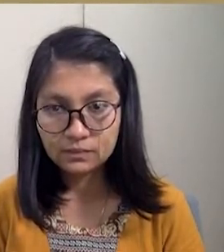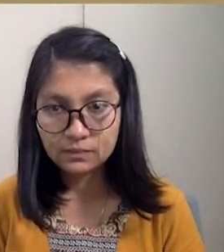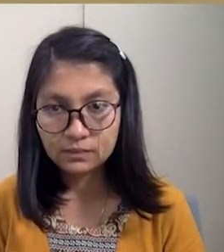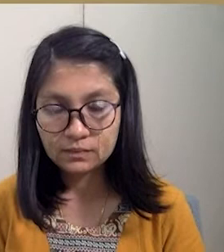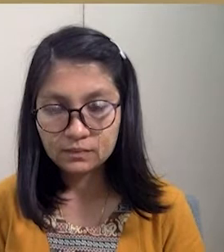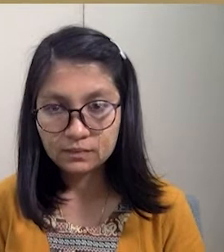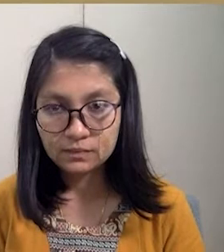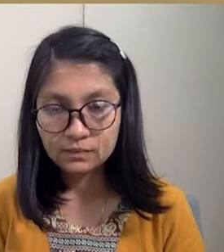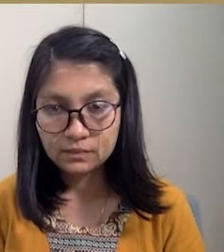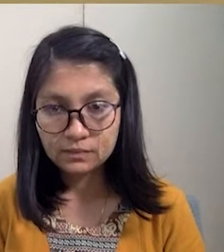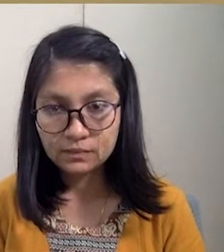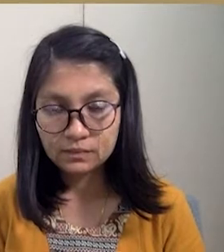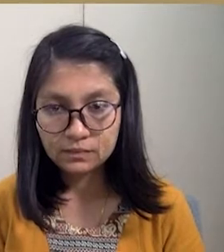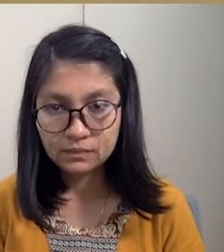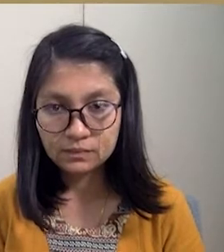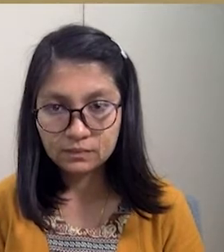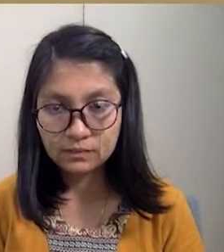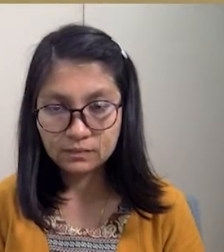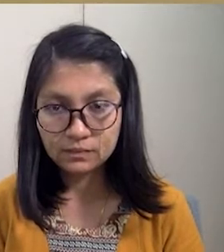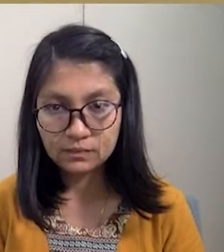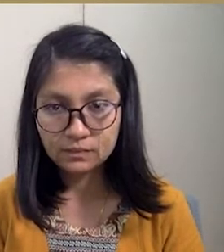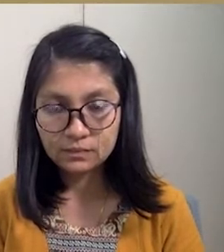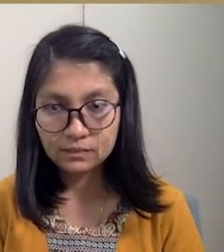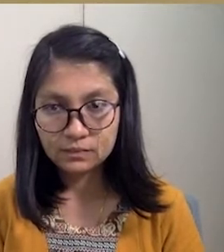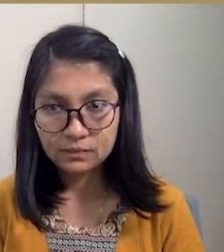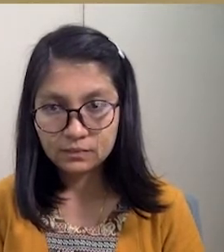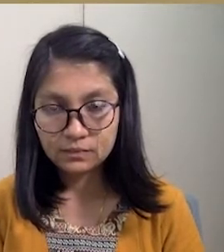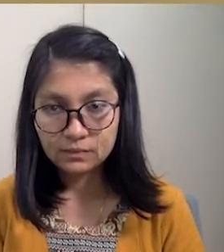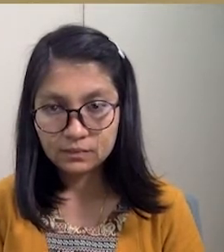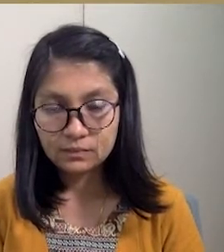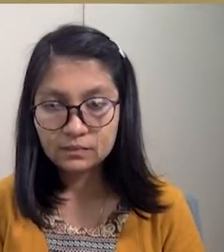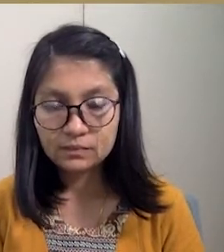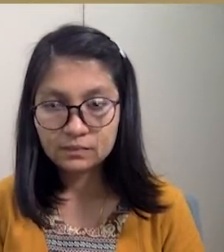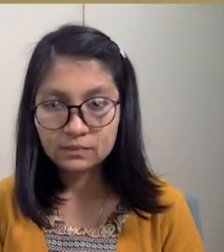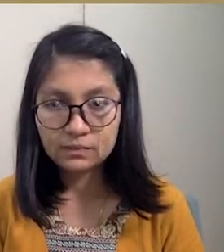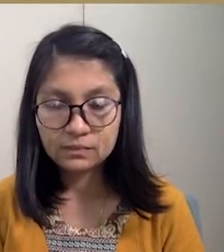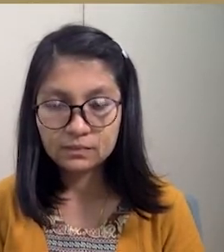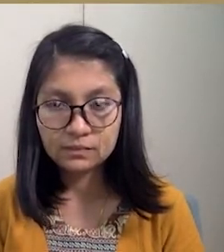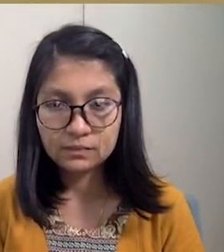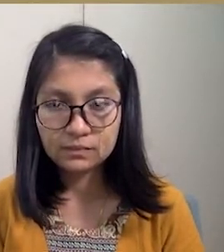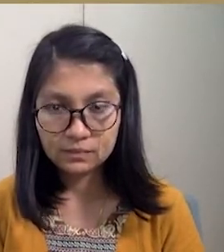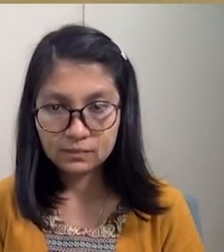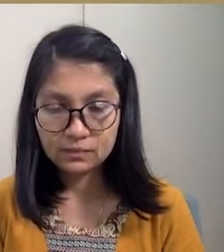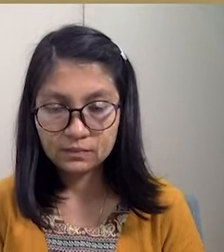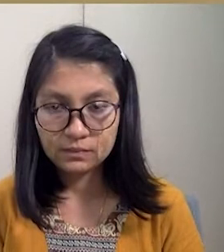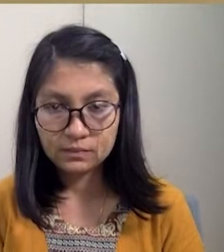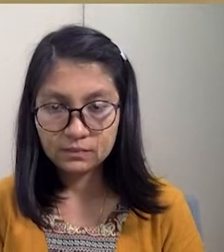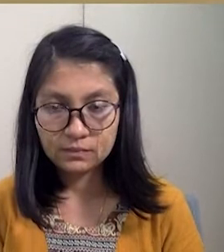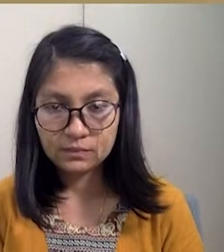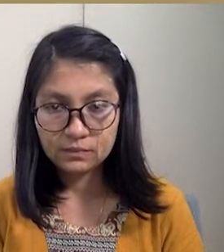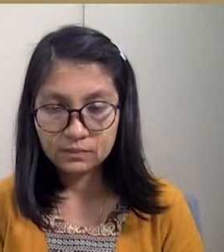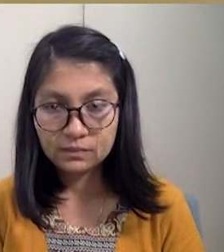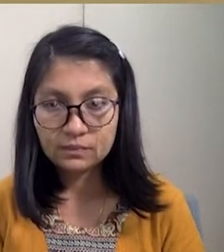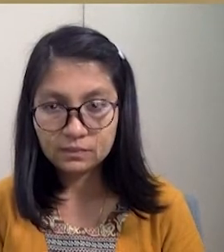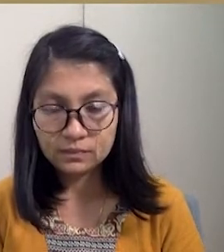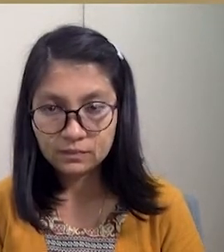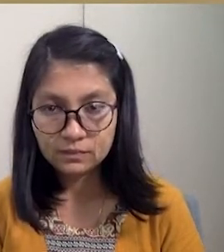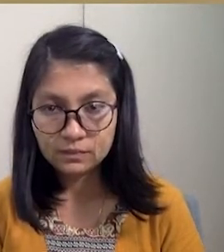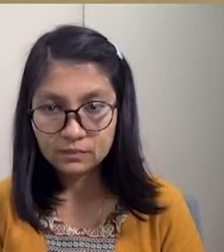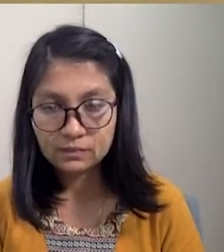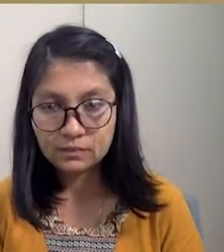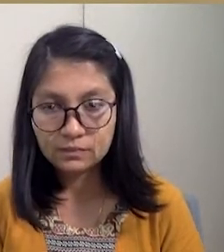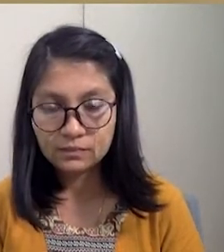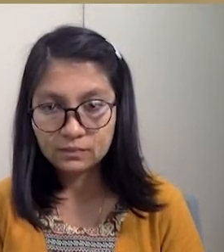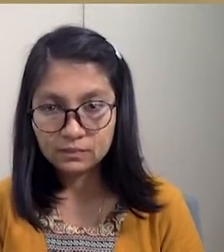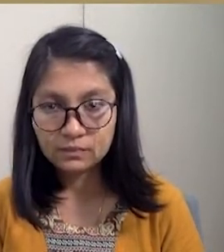င်ယောဂကြီးသမားတွေဥပမာပင်စာယောဂါတို့အစကြီးမှာအဲ့ဒီဟာတွေကျွန်တော်တို့ခံစားမှာခုလို့မရအောင်ရေးတော့ operation လုပ်ရမယ့်ဟာတွေရှိတယ်ကီ